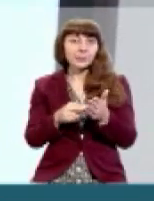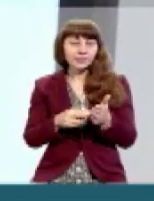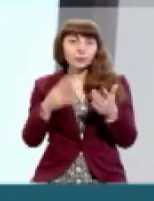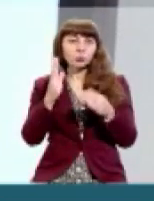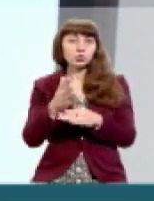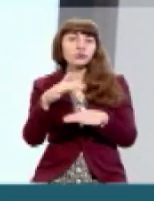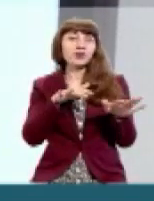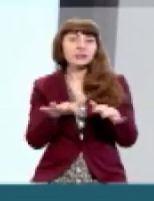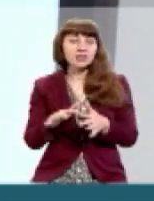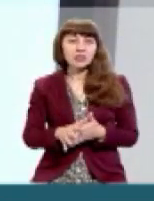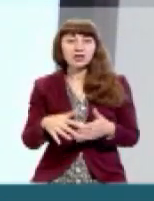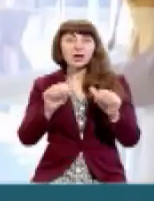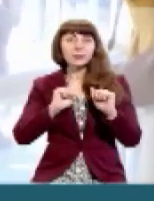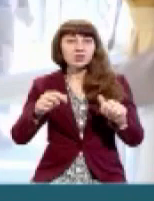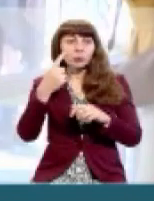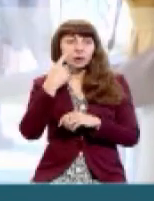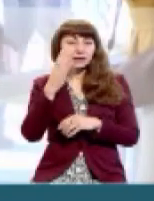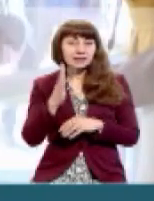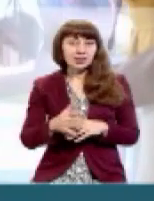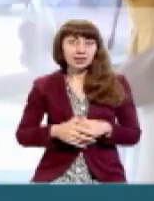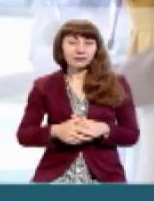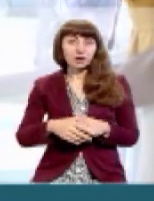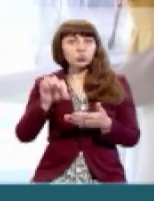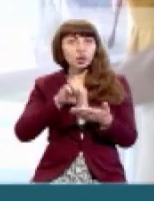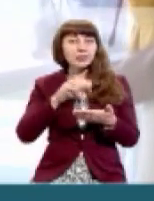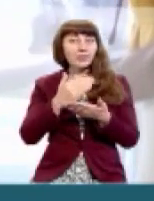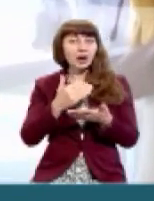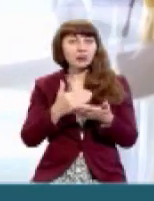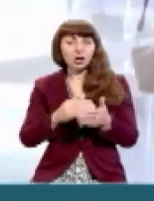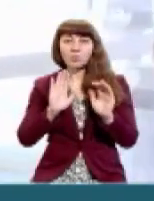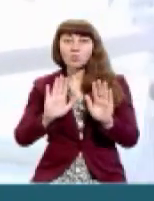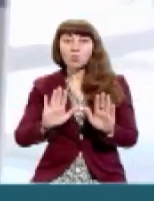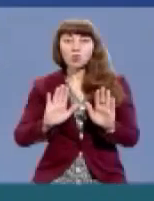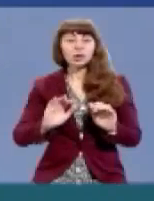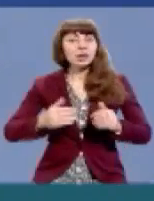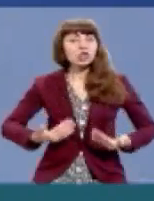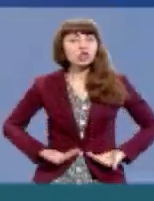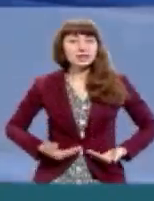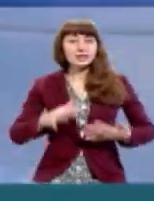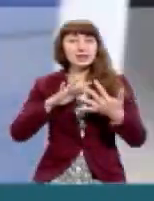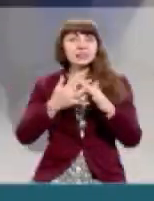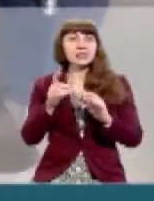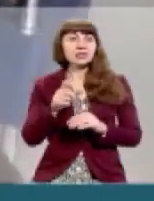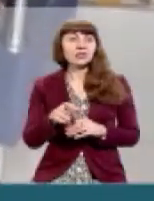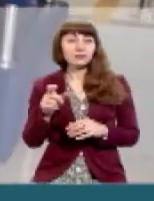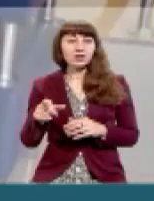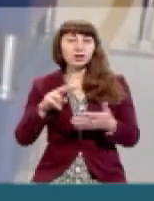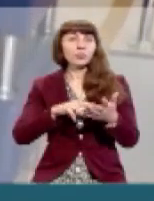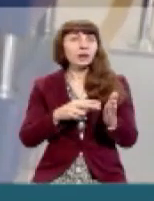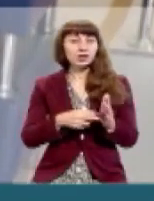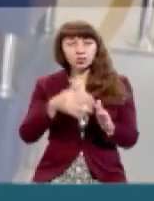оценивать комиссия при вынесении решения участниками программы могут стать только жители сельской местности также в проекте не могут участвовать